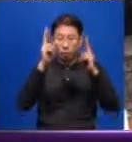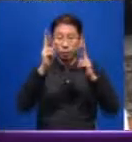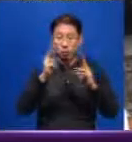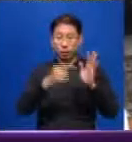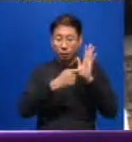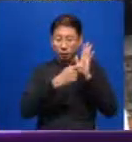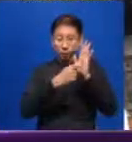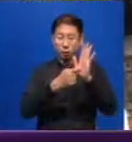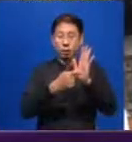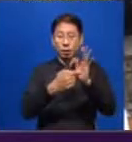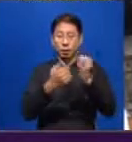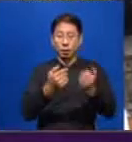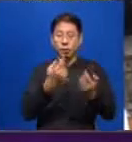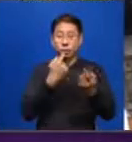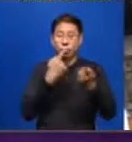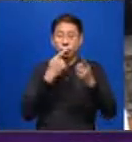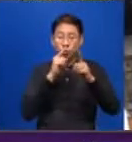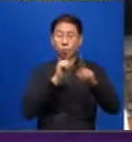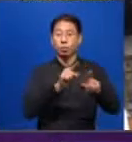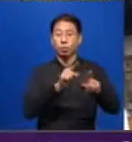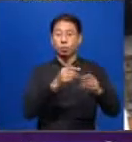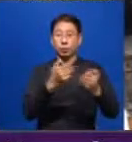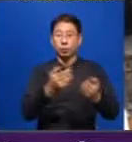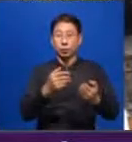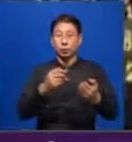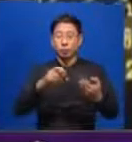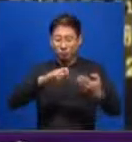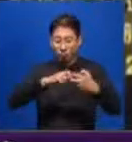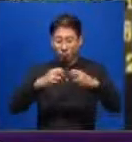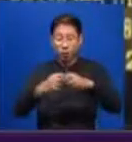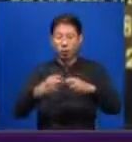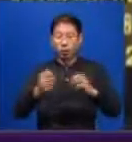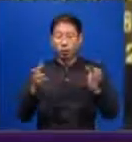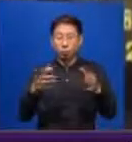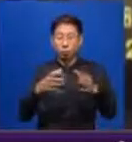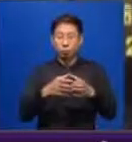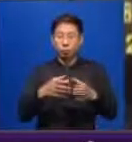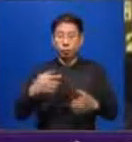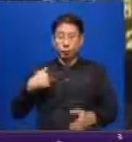แสดงออกในลักษณะการตอบโต้หรือเป็นปฏิปักษ์กับฝ่ายหนึ่งฝ่ายใดค่ะ